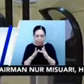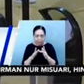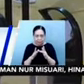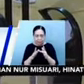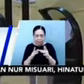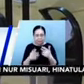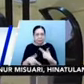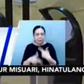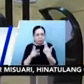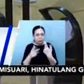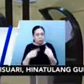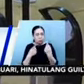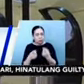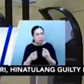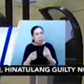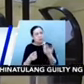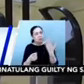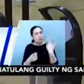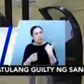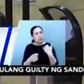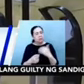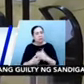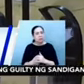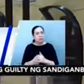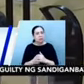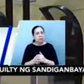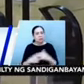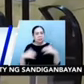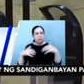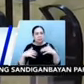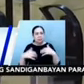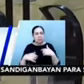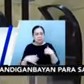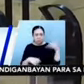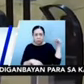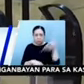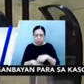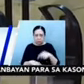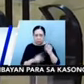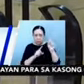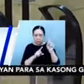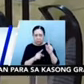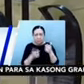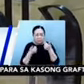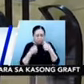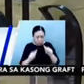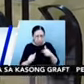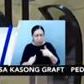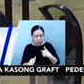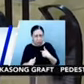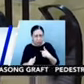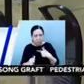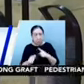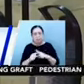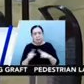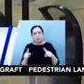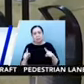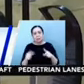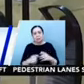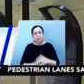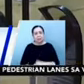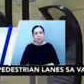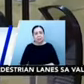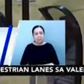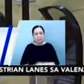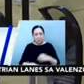During our last session, I attended. I tried. Pero namagayong